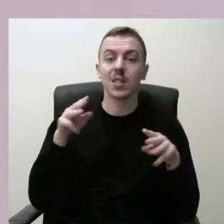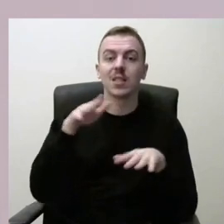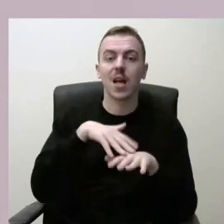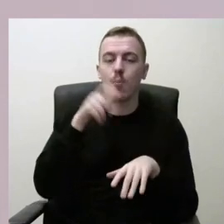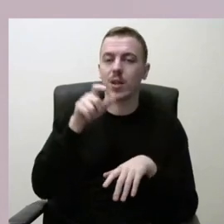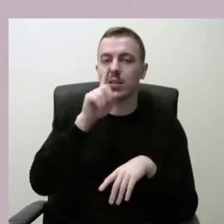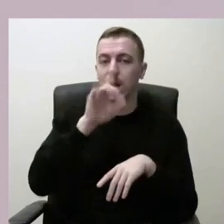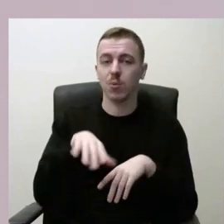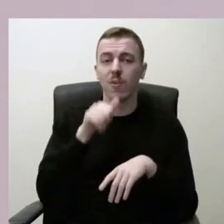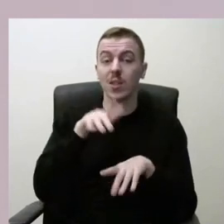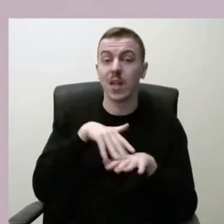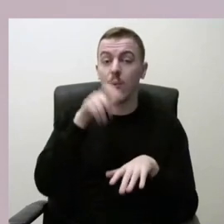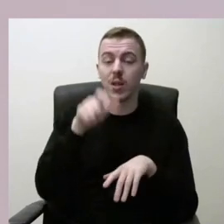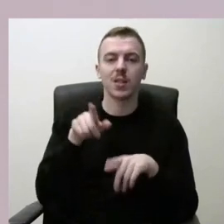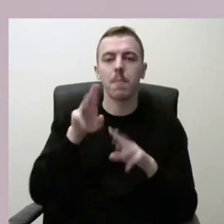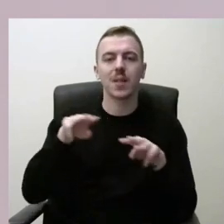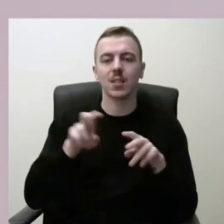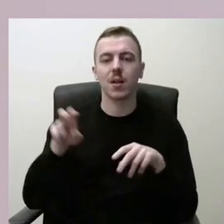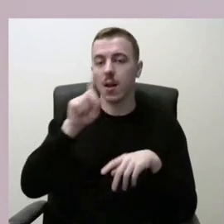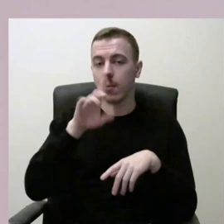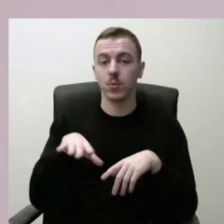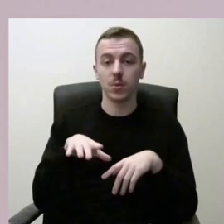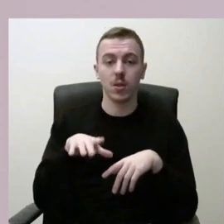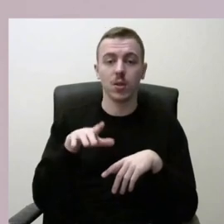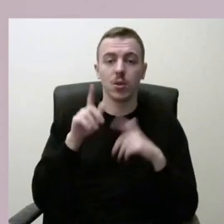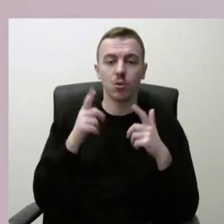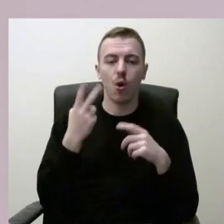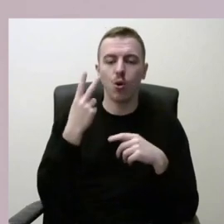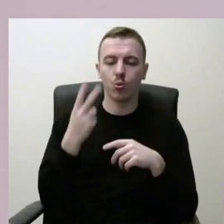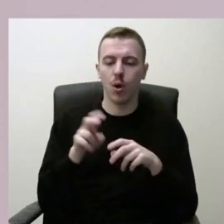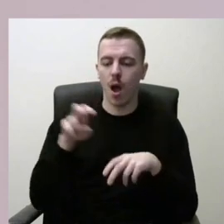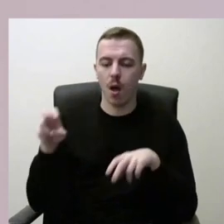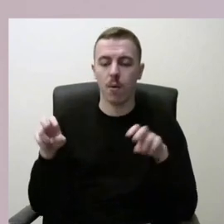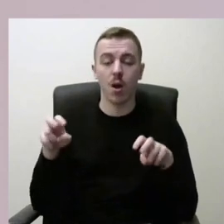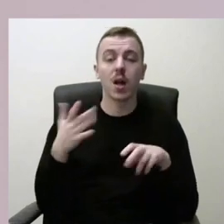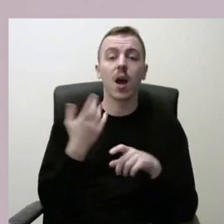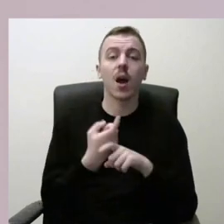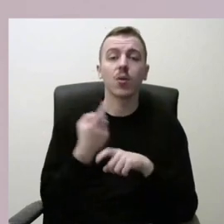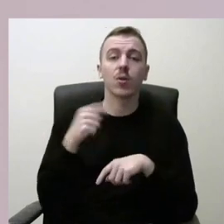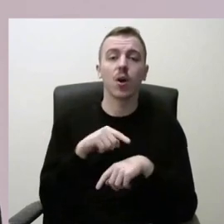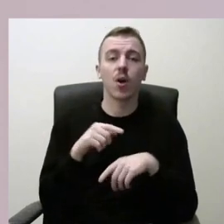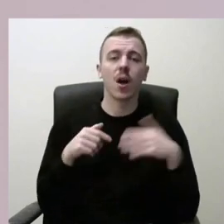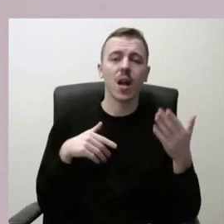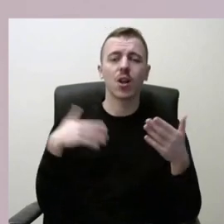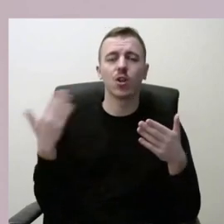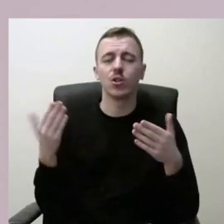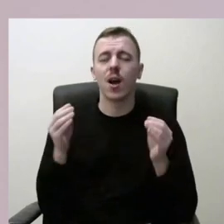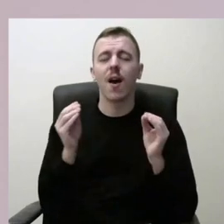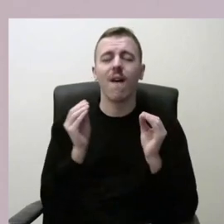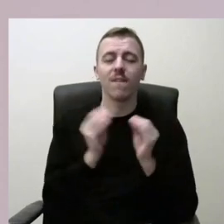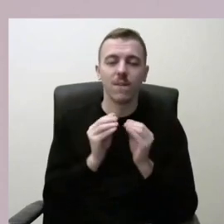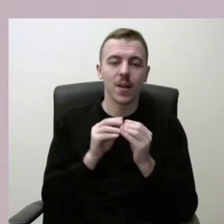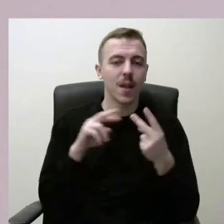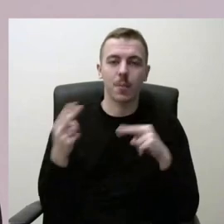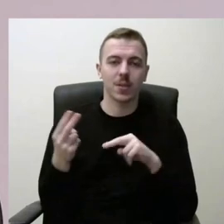Jeigu tu esi Seimo narys, nebūsi ministras. Vienas užpakalis negali sėdėti ant dviejų kėdžių. Kiek kartų atėjo kairė ir dešinė į valdžią ir niekas nepasikeitė. Jūs esate